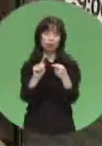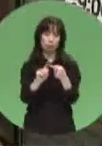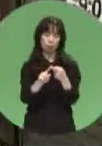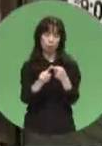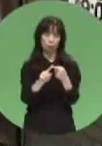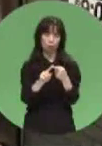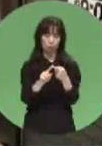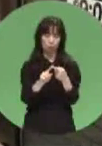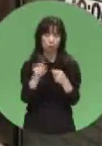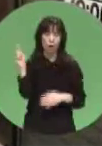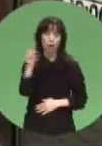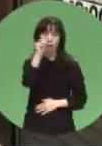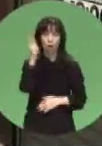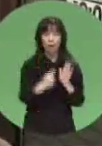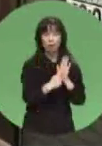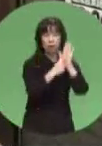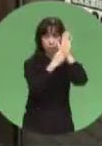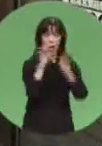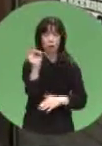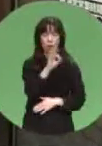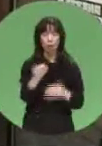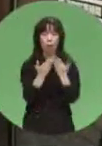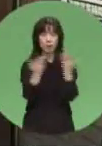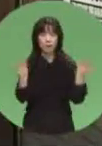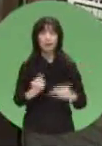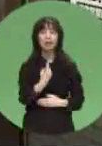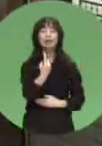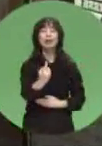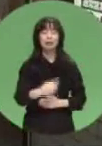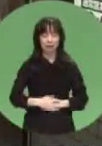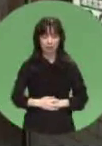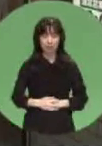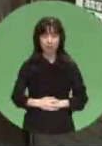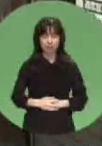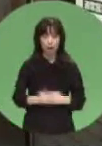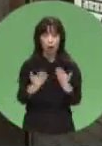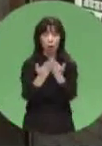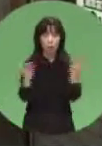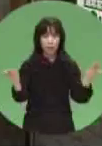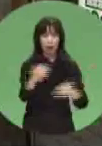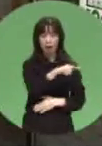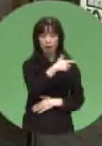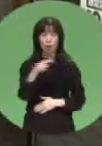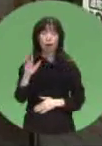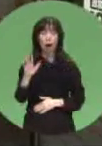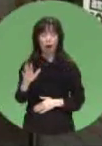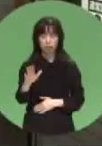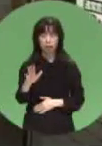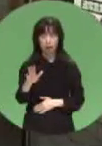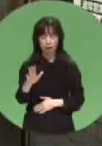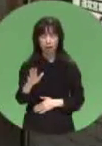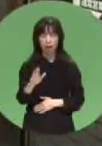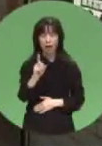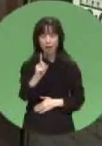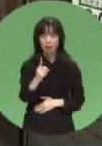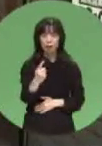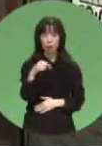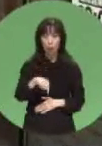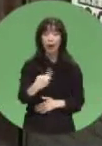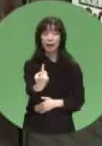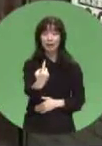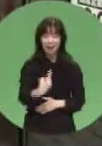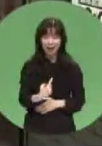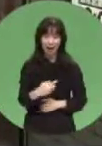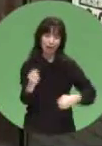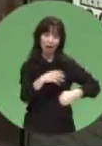産品のお店をちょっと覗いてきました。 あ、どうでしたか？ はい、いろいろ揃ってて、ちょこちょこ回らなくて一箇所で済むので、は